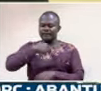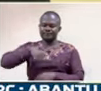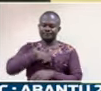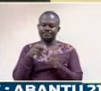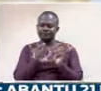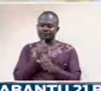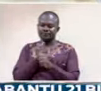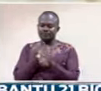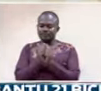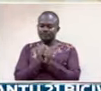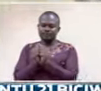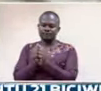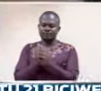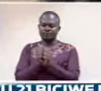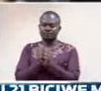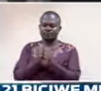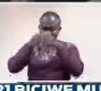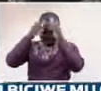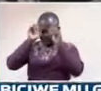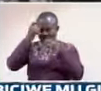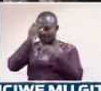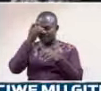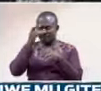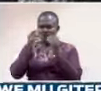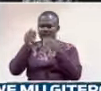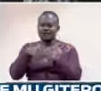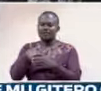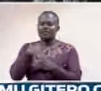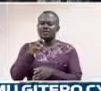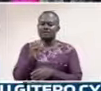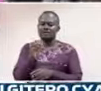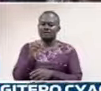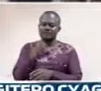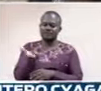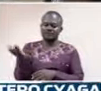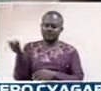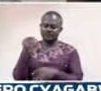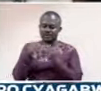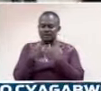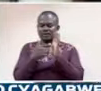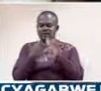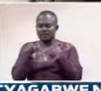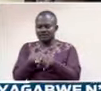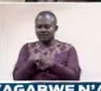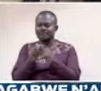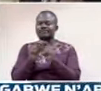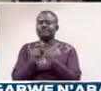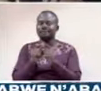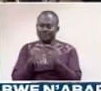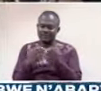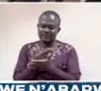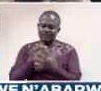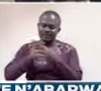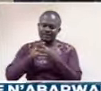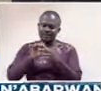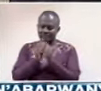dusanzwe dukorana. Uruzinduko Perezida wa Repubulika Paul Kagame yagiriye i Roma kwa Papa hari abarugaragaje nk'ikimenyetso cya paji nshya mu mibanire y'u Rwanda